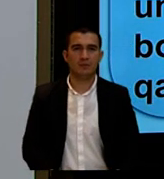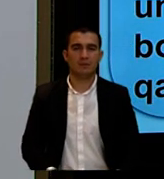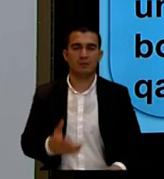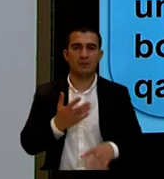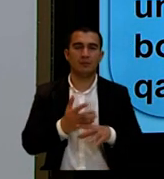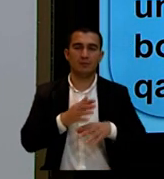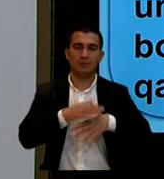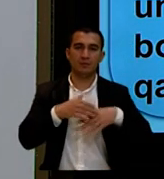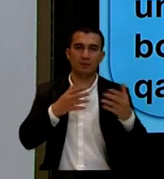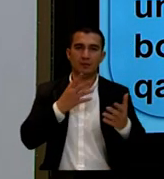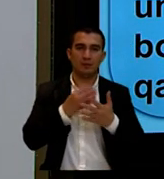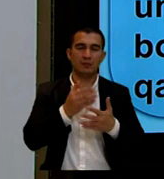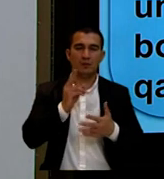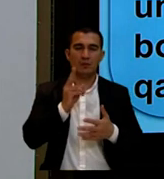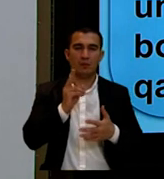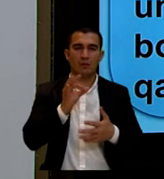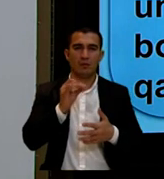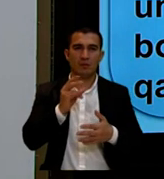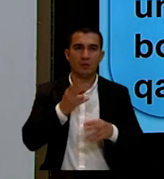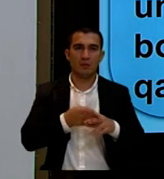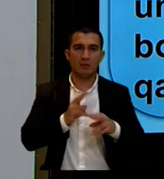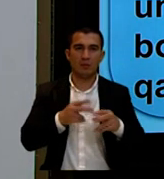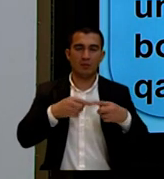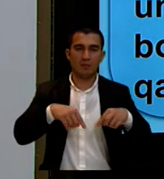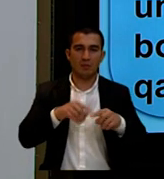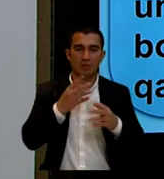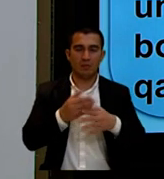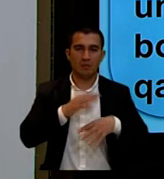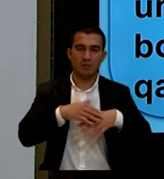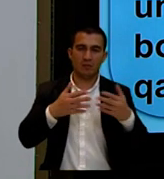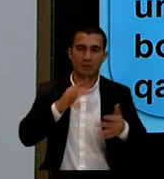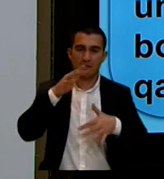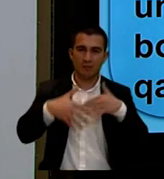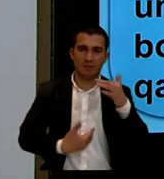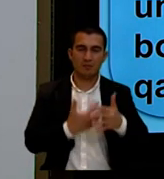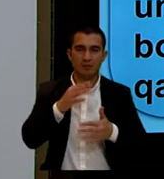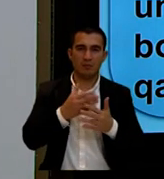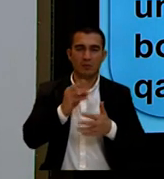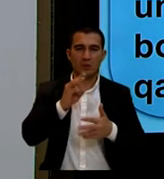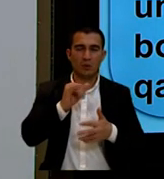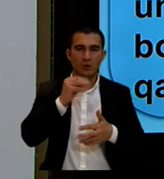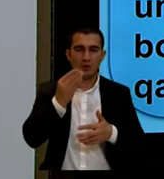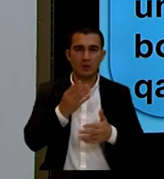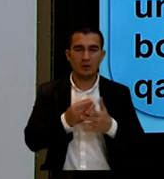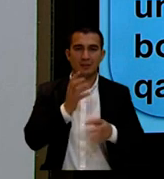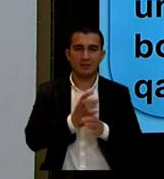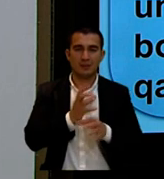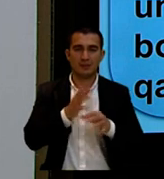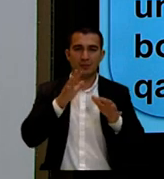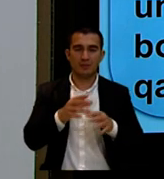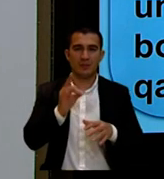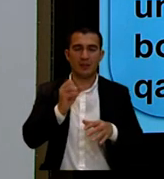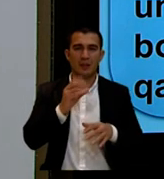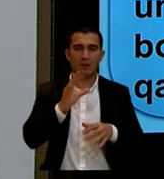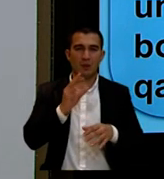Chap qorinchadan chiqqan aorta yurakni chapdan aylanib, tush suyagining orqasida ravoqni